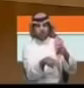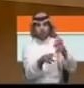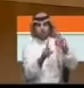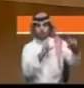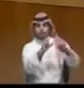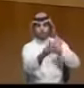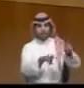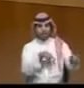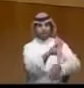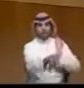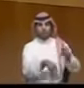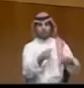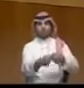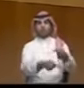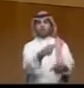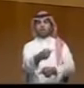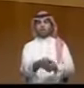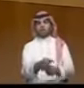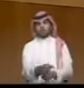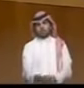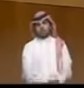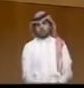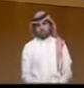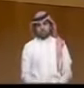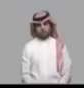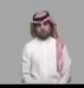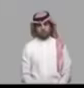الشرطة بشكل خاص.